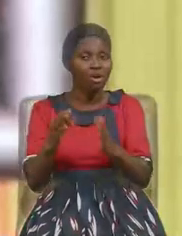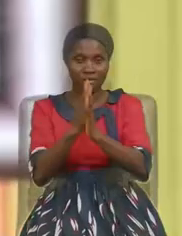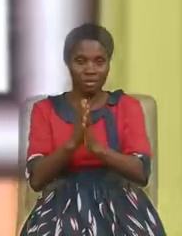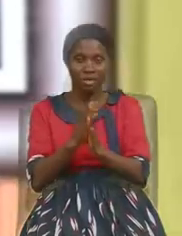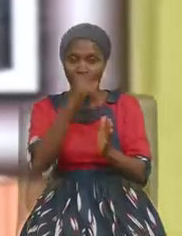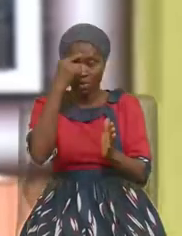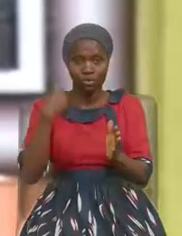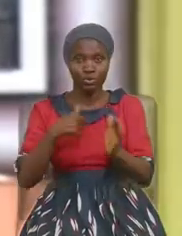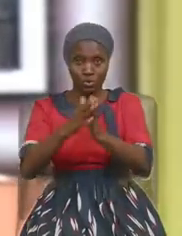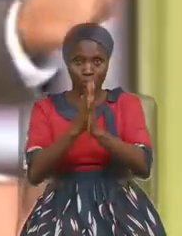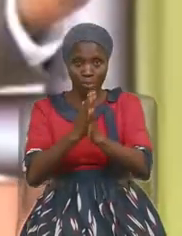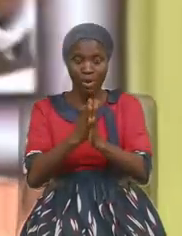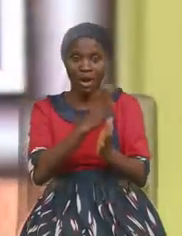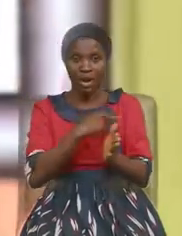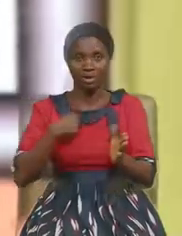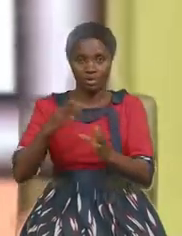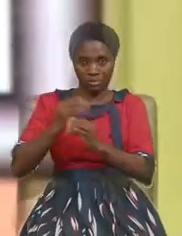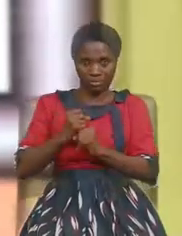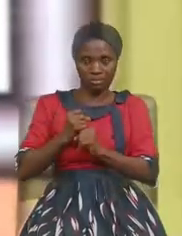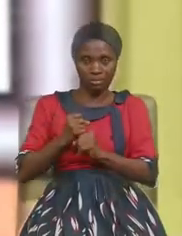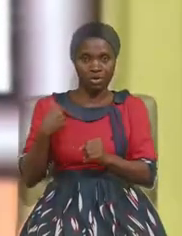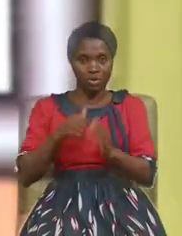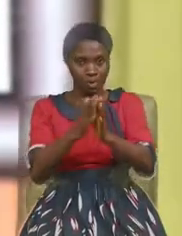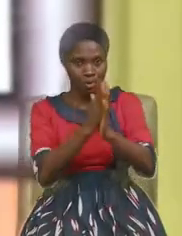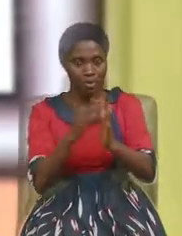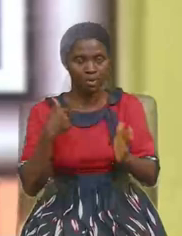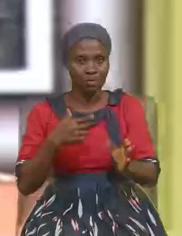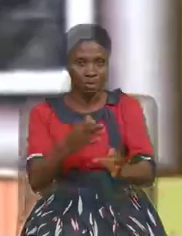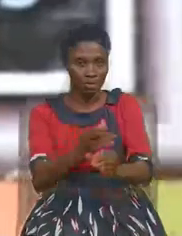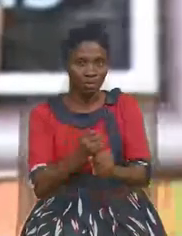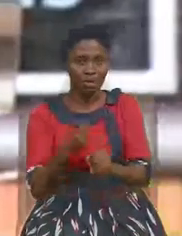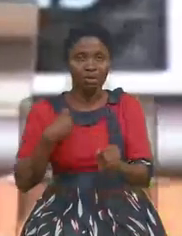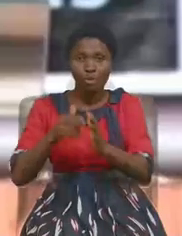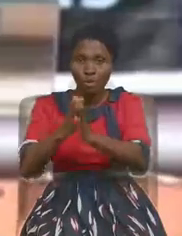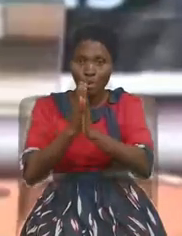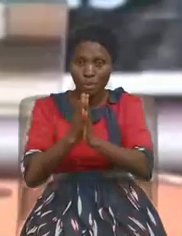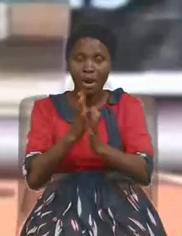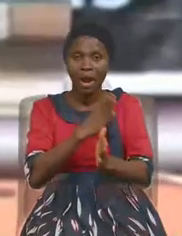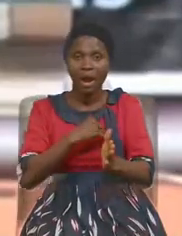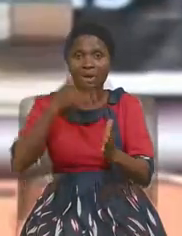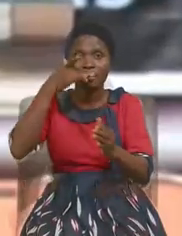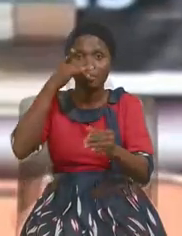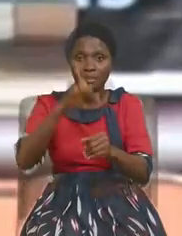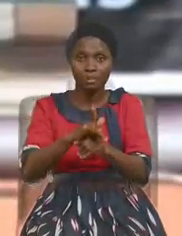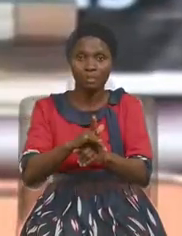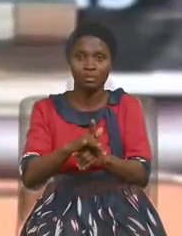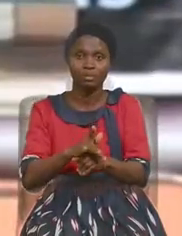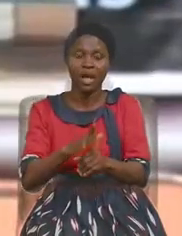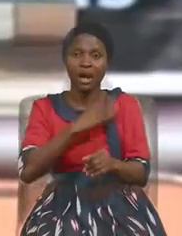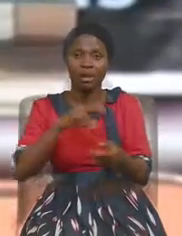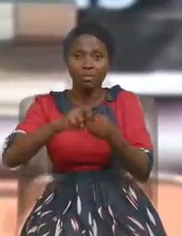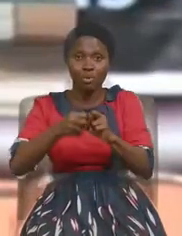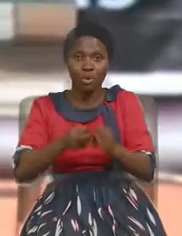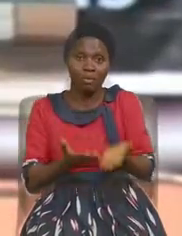possédons. Nous devons prier et recevoir. Nous devons prier et les fardeaux de nos vies doivent être balayés.